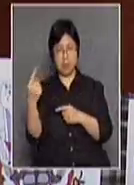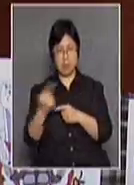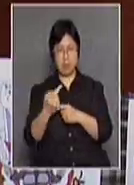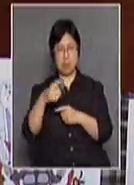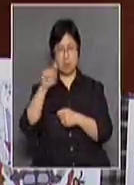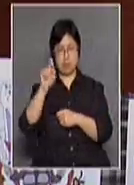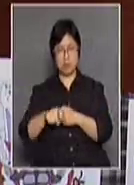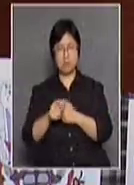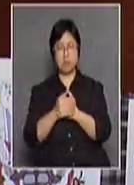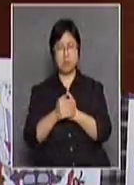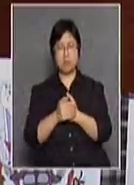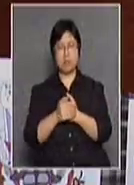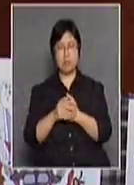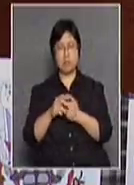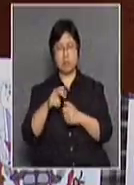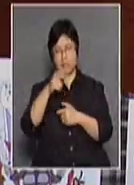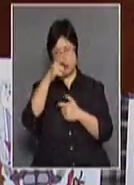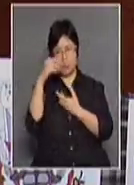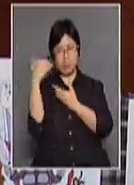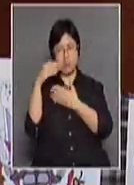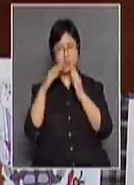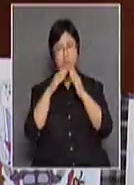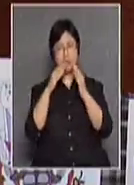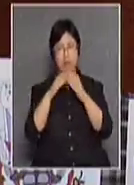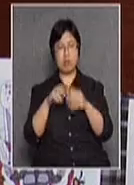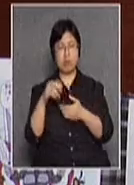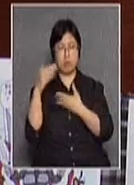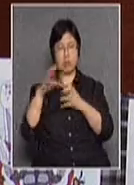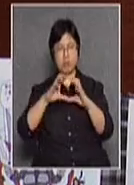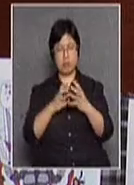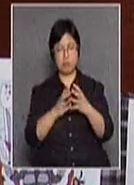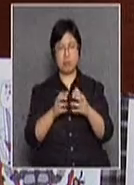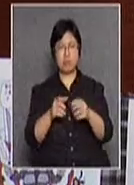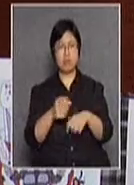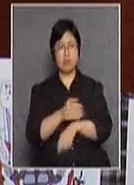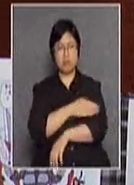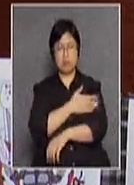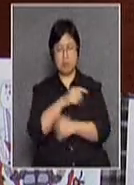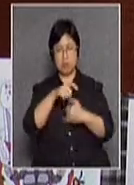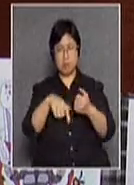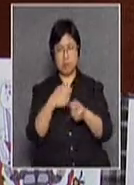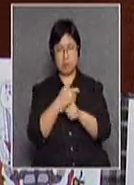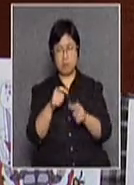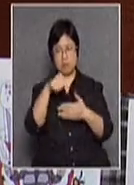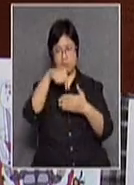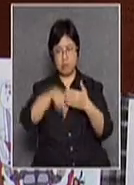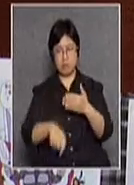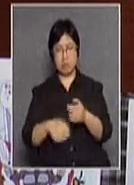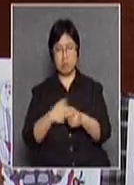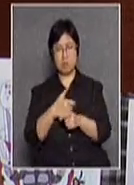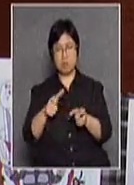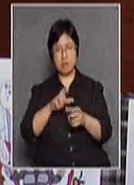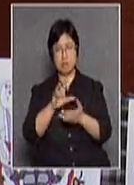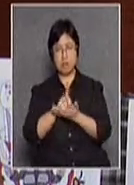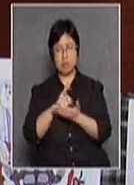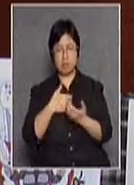1億1378萬9000，相當於運輸及房屋局運輸科員工個人薪酬下薪金的全年